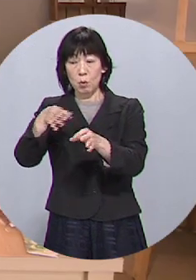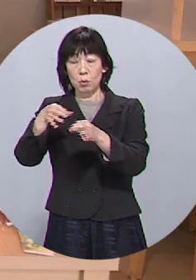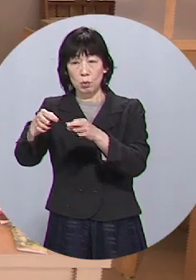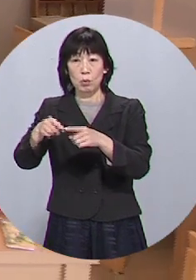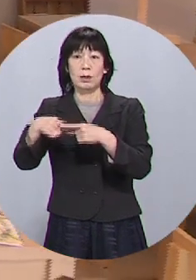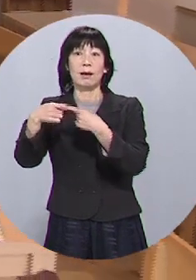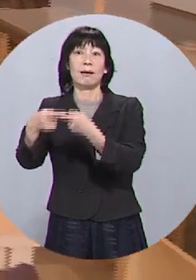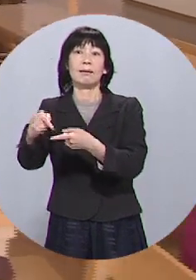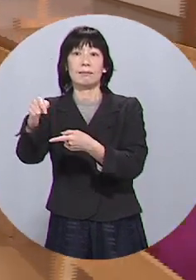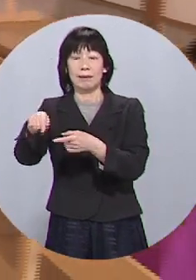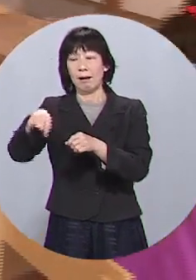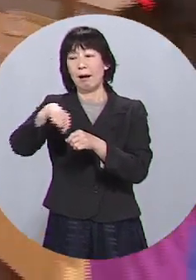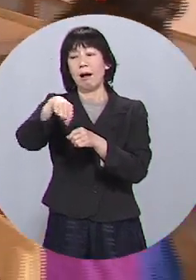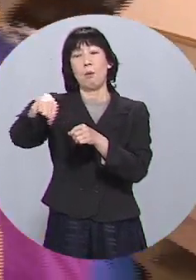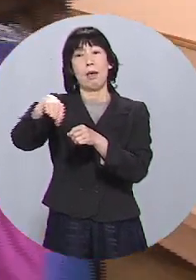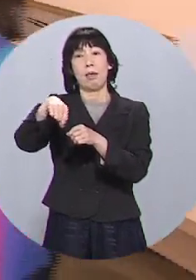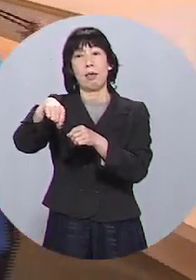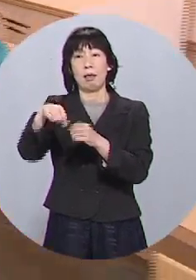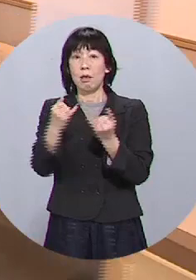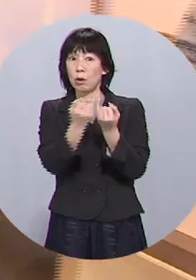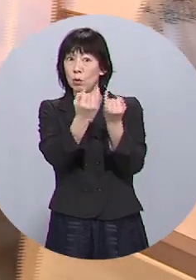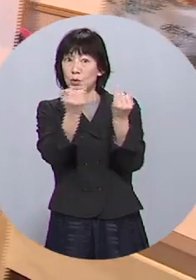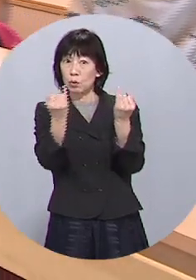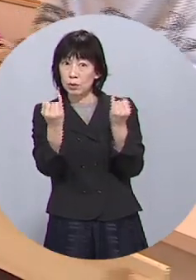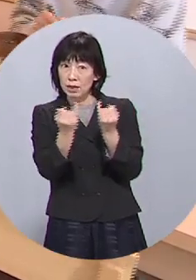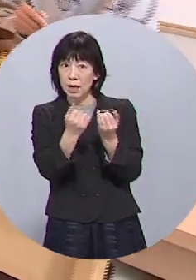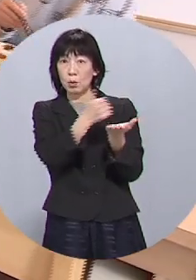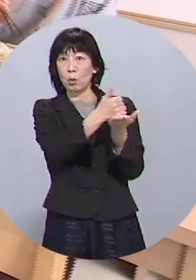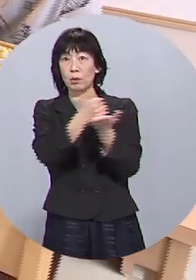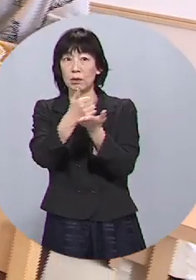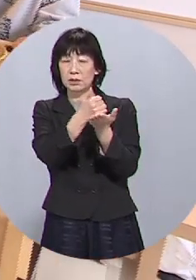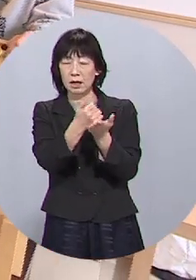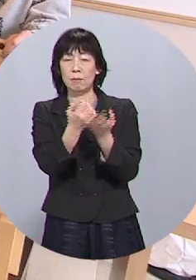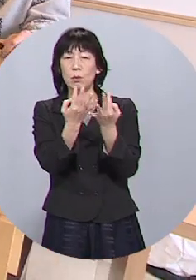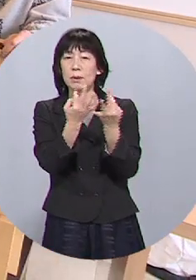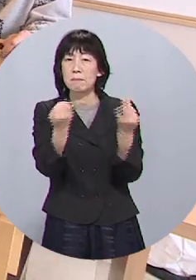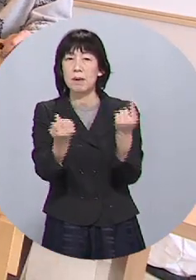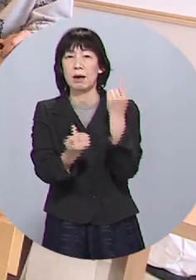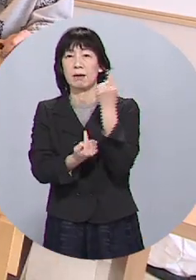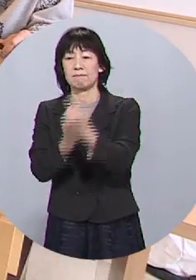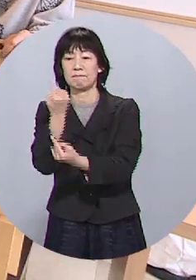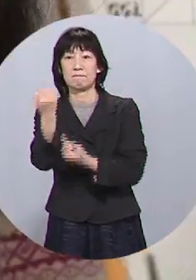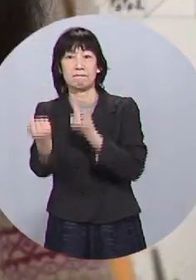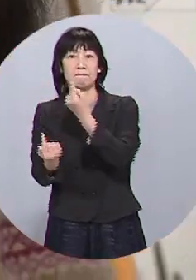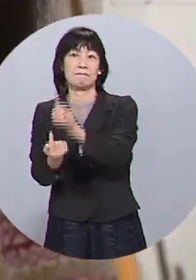のコミュニティカフェとして女性客を中心に多くの人が訪れます。